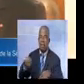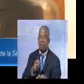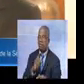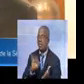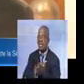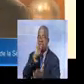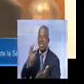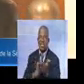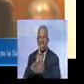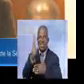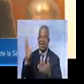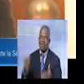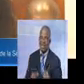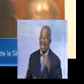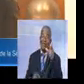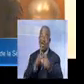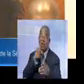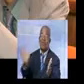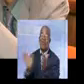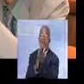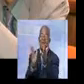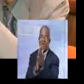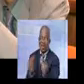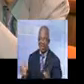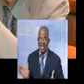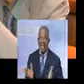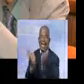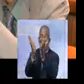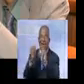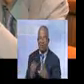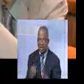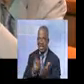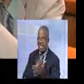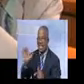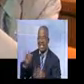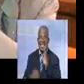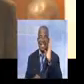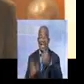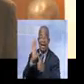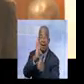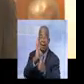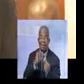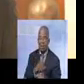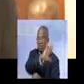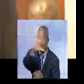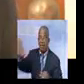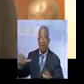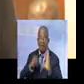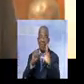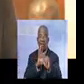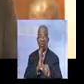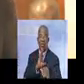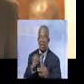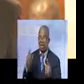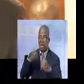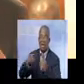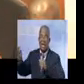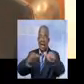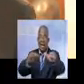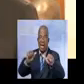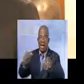saluer et à encourager. Cela détermine votre aptitude à agir